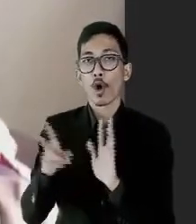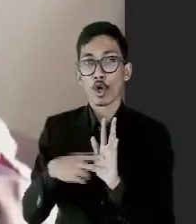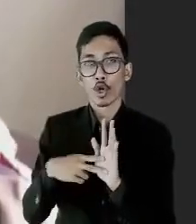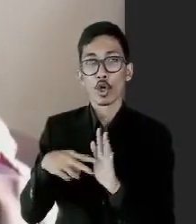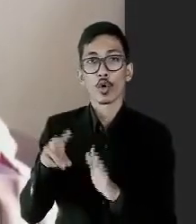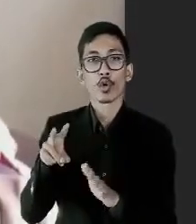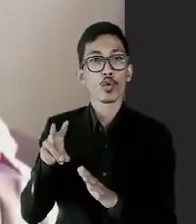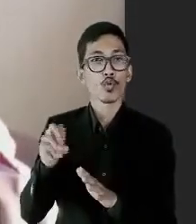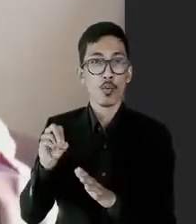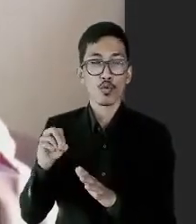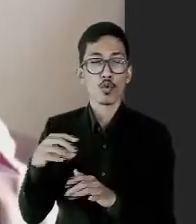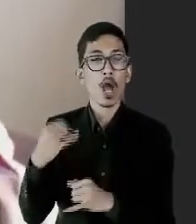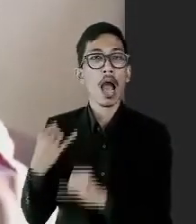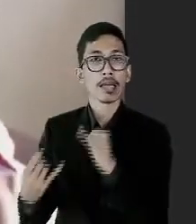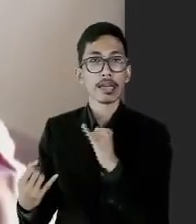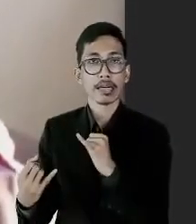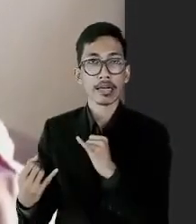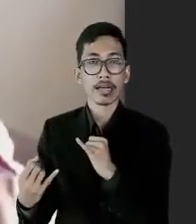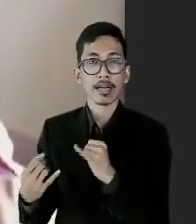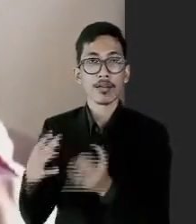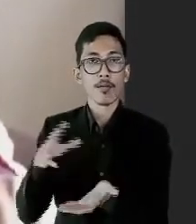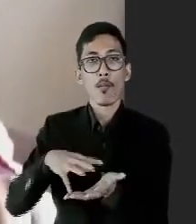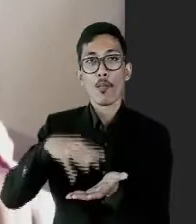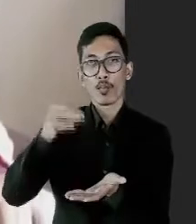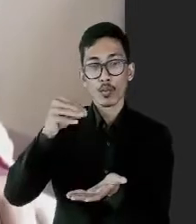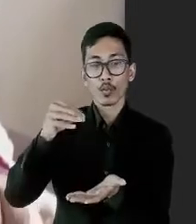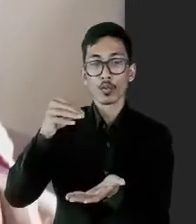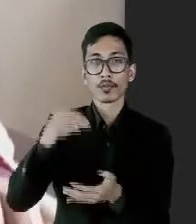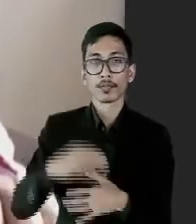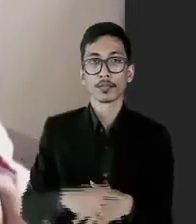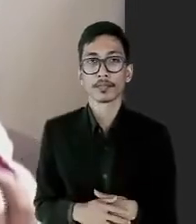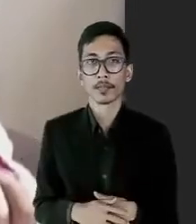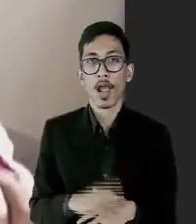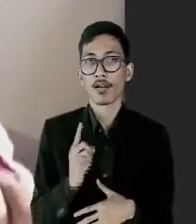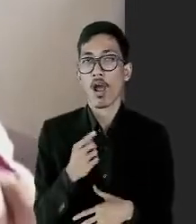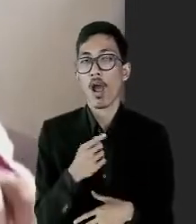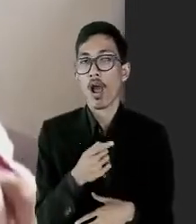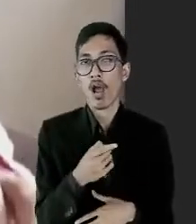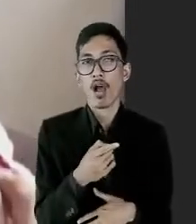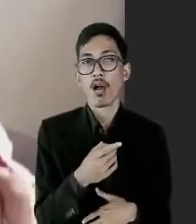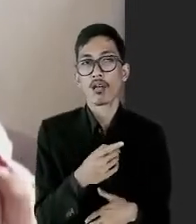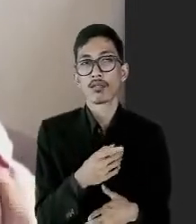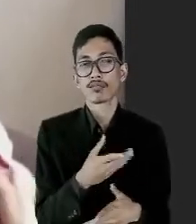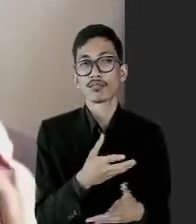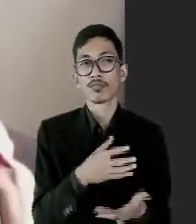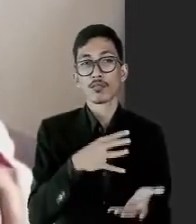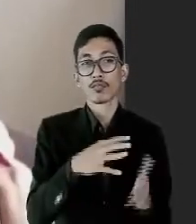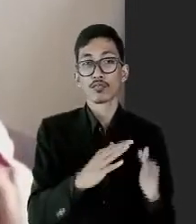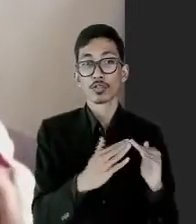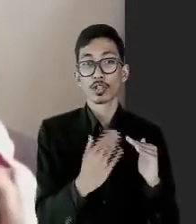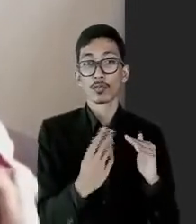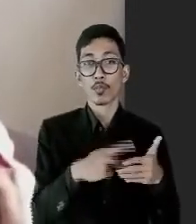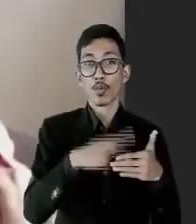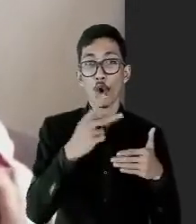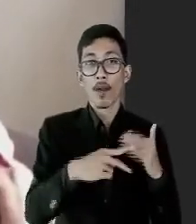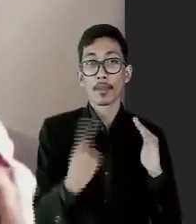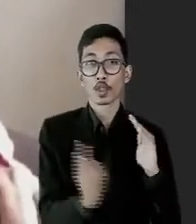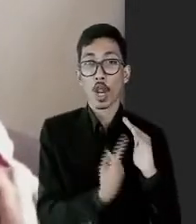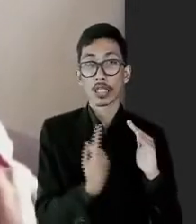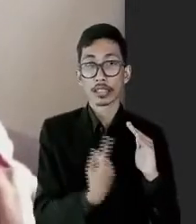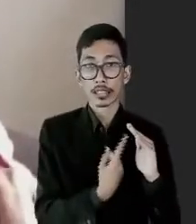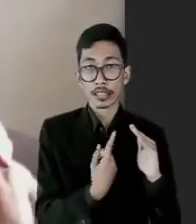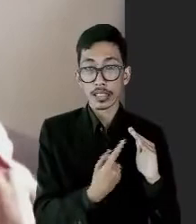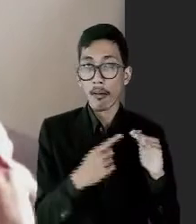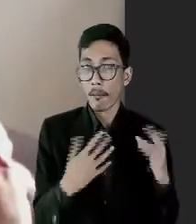Papua. Hal ini dilakukan oleh Satgas COVID-19 Kota Jayapura dengan tujuan adalah untuk percepatan penanganan